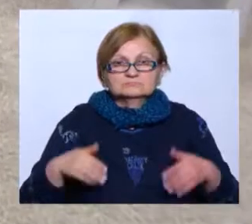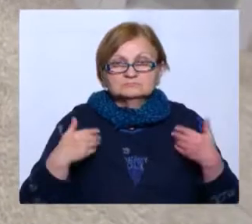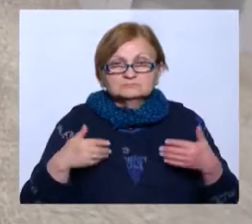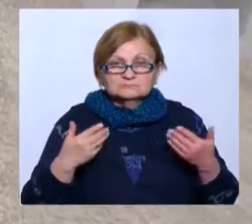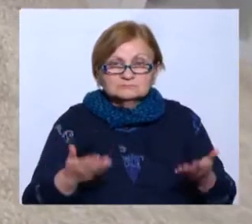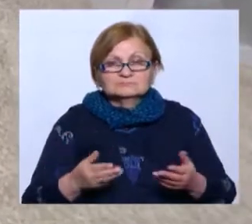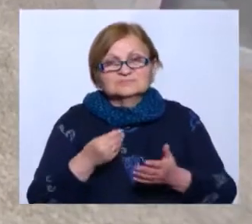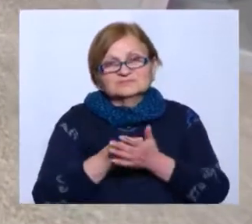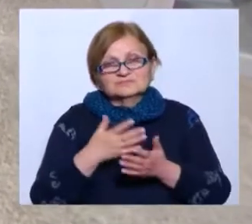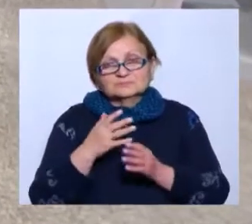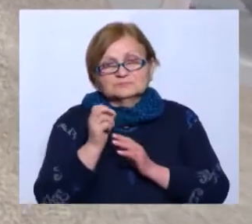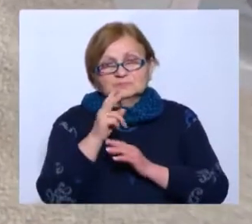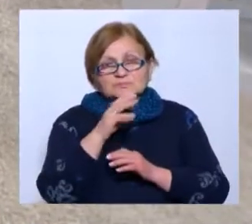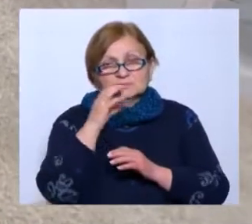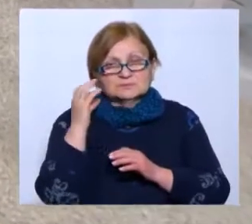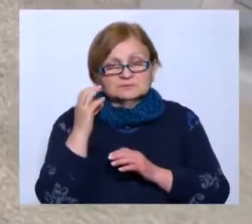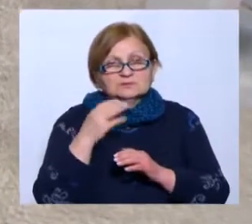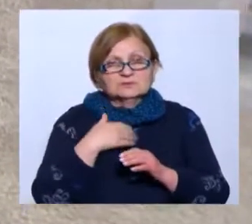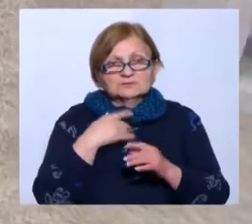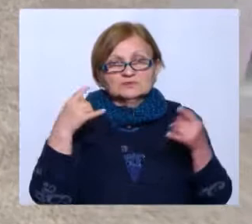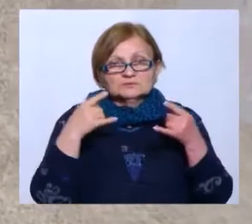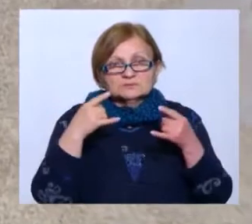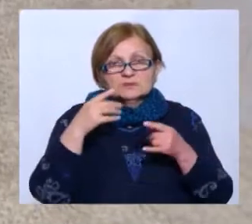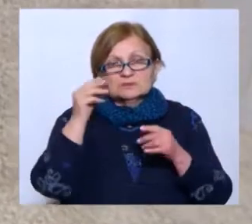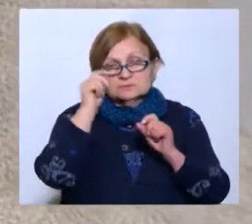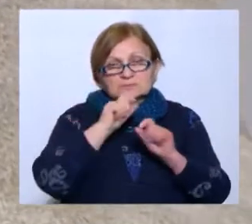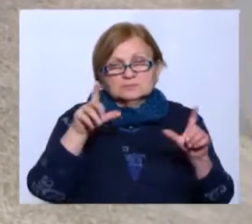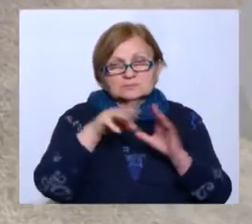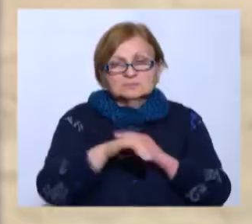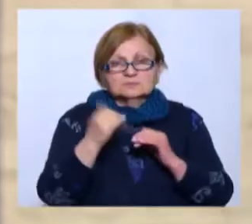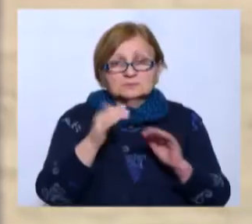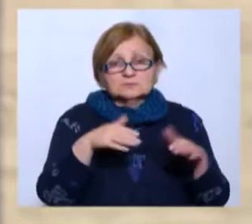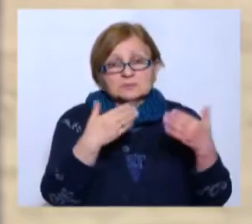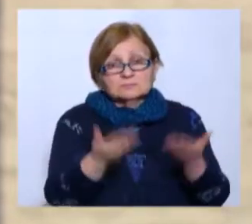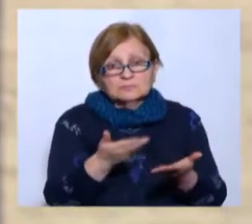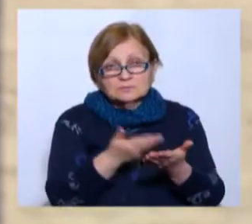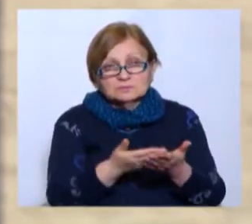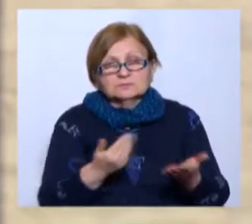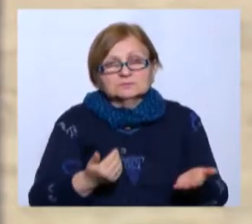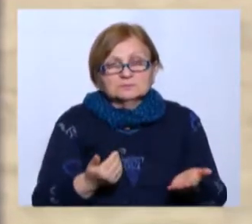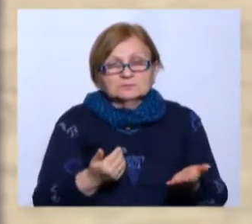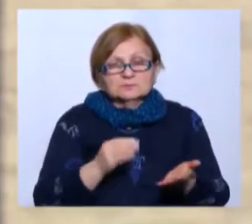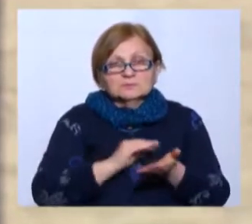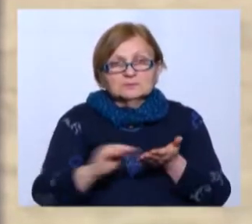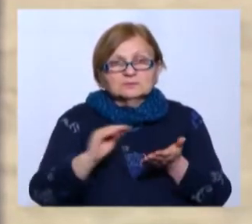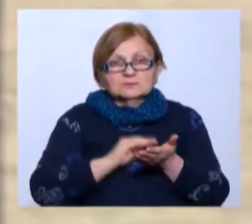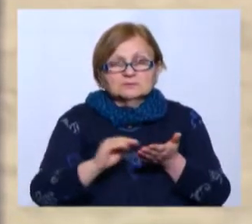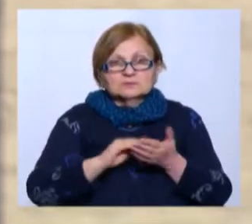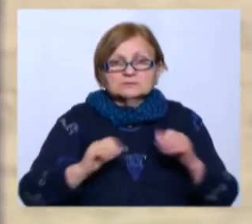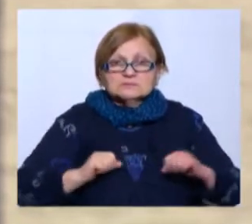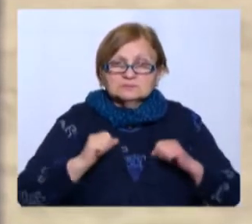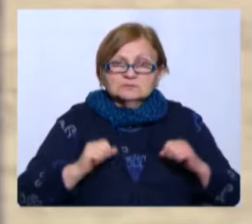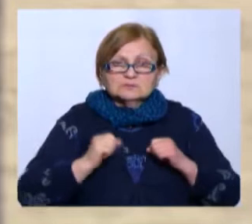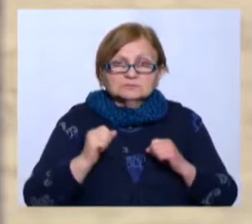Moga salmabit vurpasa metormete klaselebo ჩვენს ტელესკოლაში დღეს წარმოგიდგენთ წერის